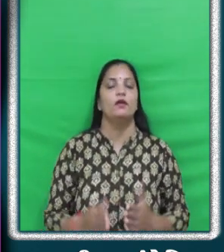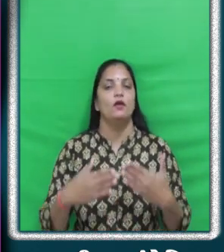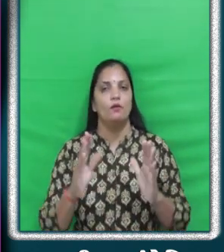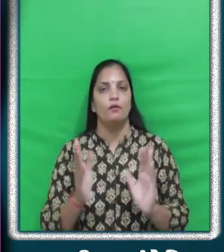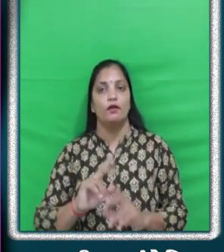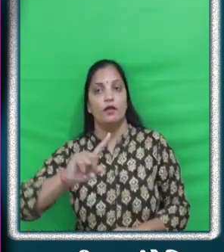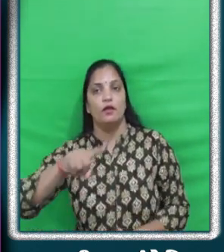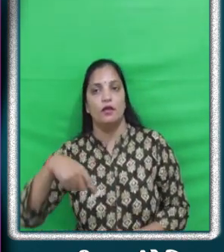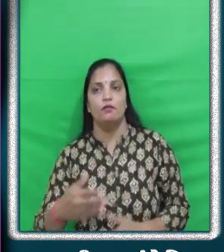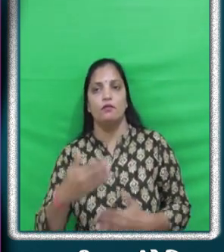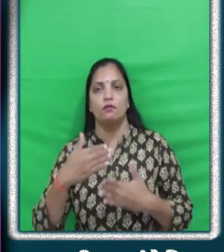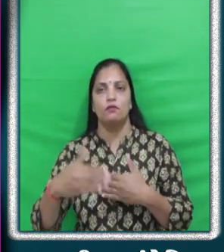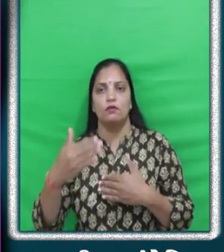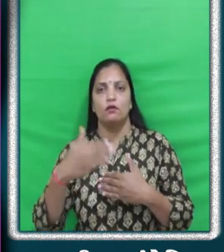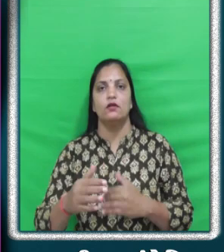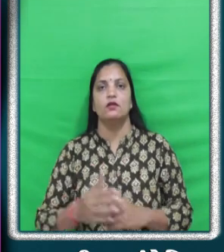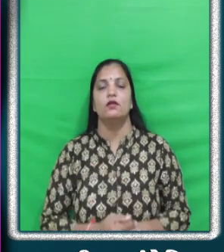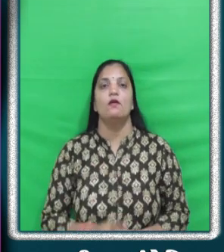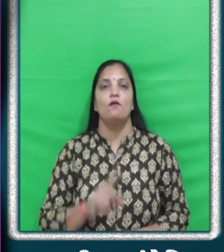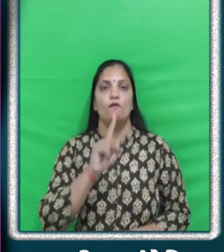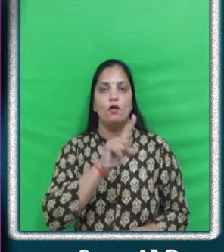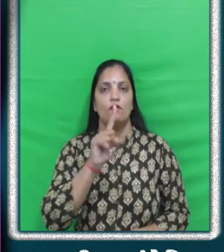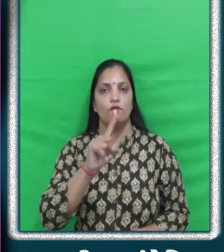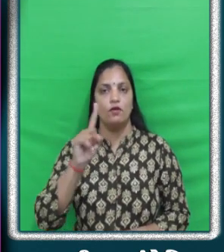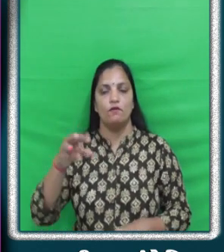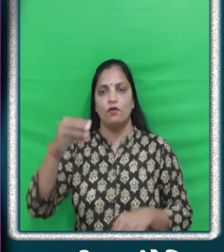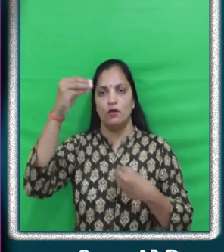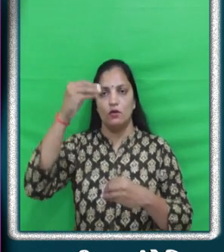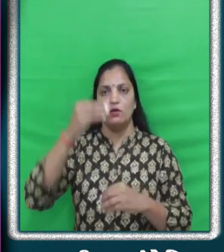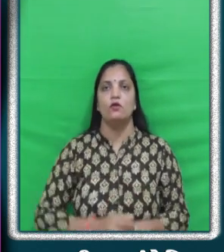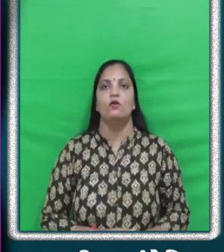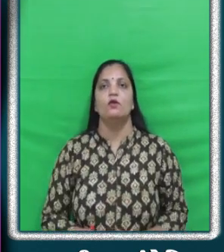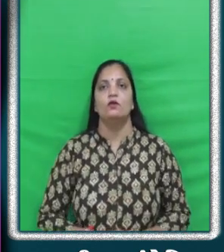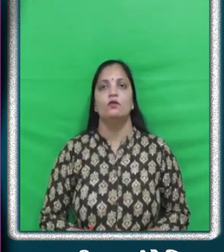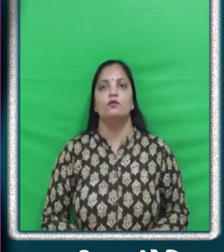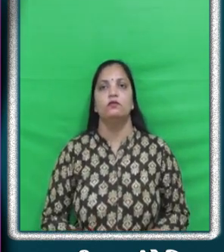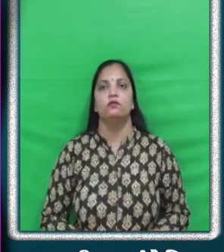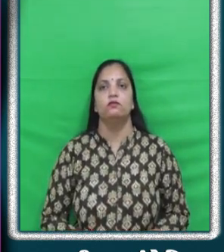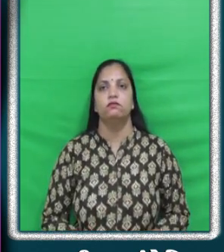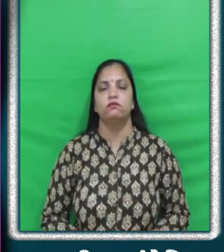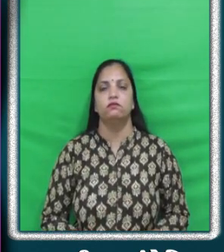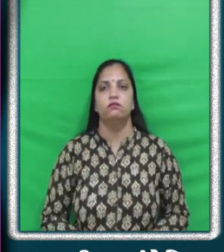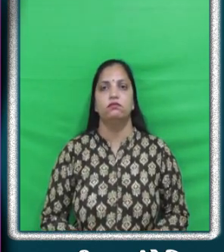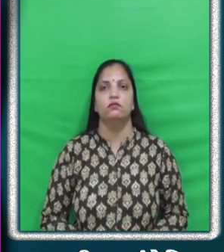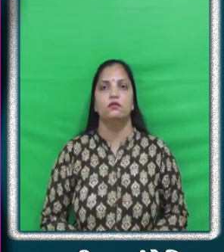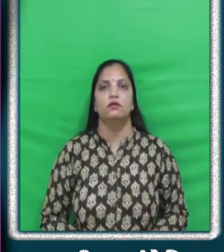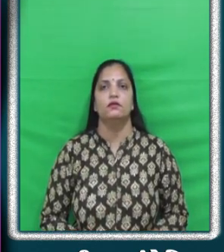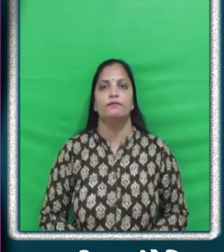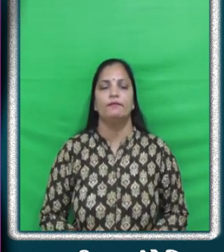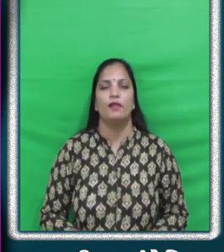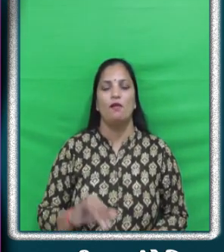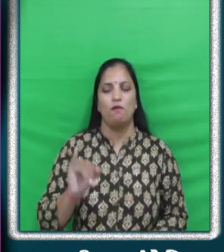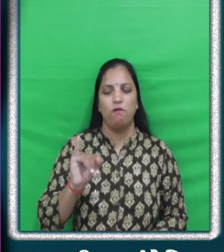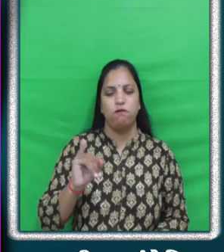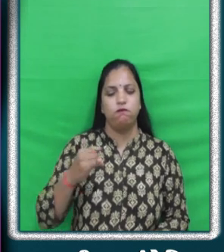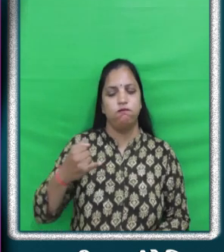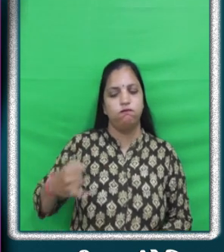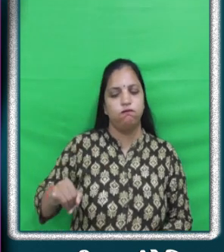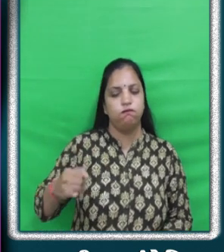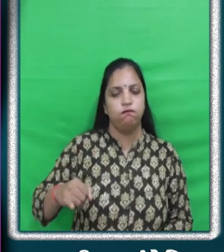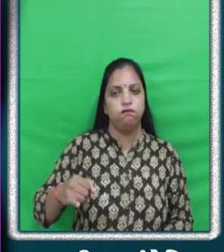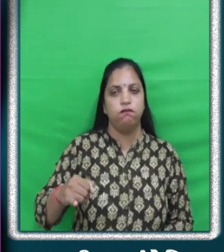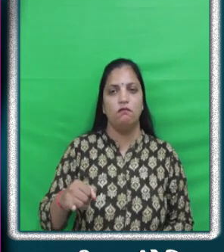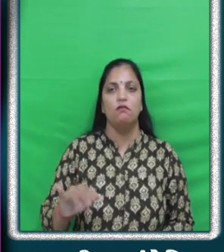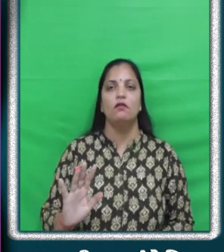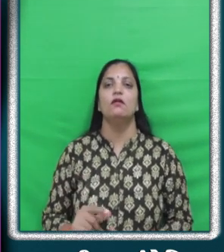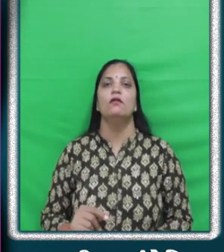છે. ત્યારબાદ આગળ જતા પેજ નંબર 111 ઉપર મૂત્રપિંડ નલિકાની જે આપણે હવે સમજીશું આકૃતિ દ્વારા તે આવેલી છે,